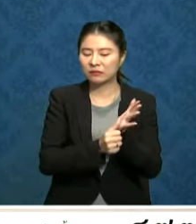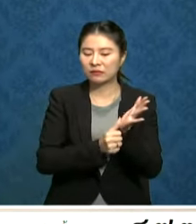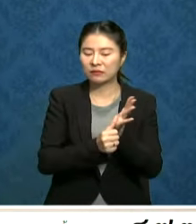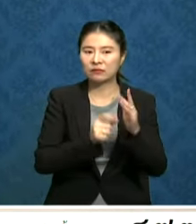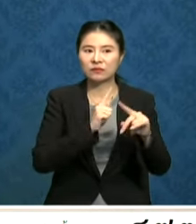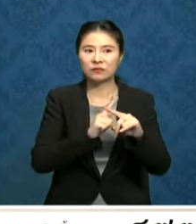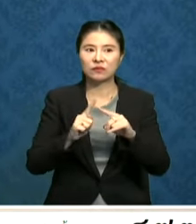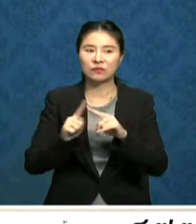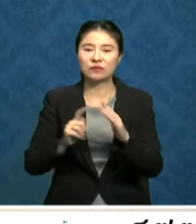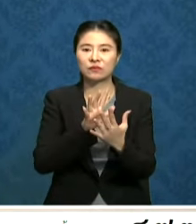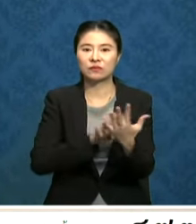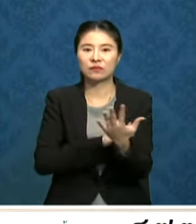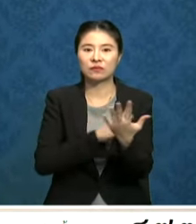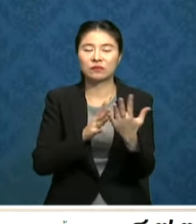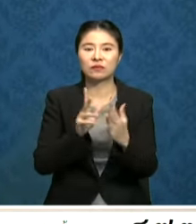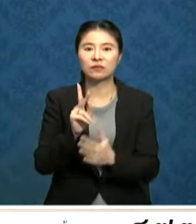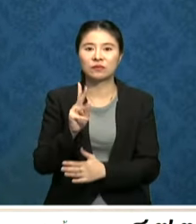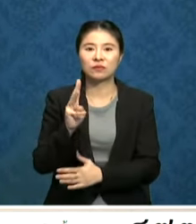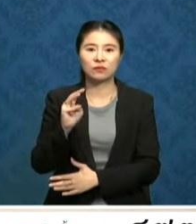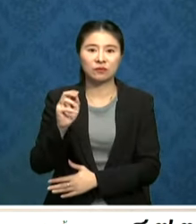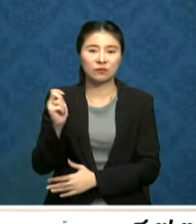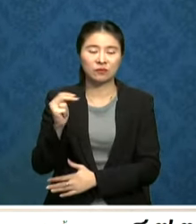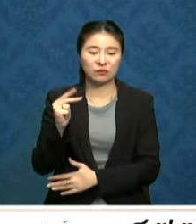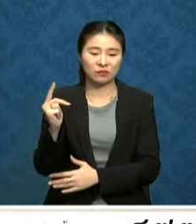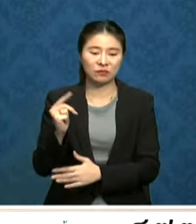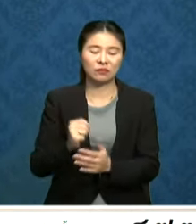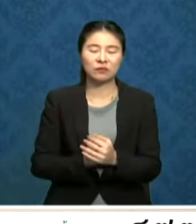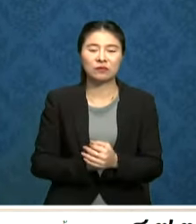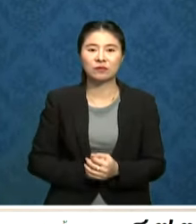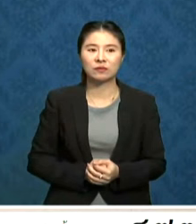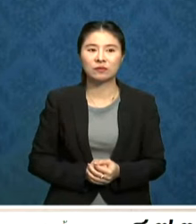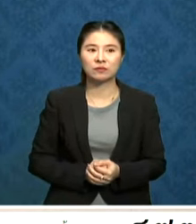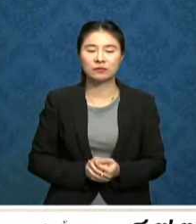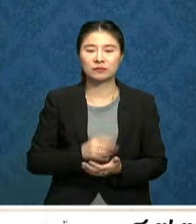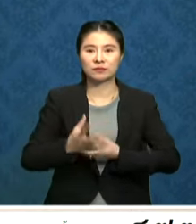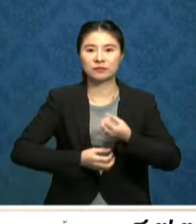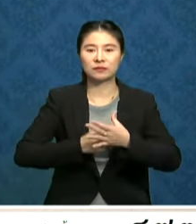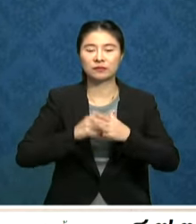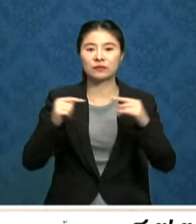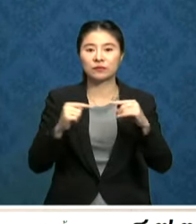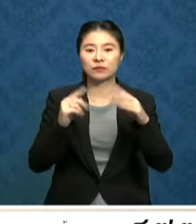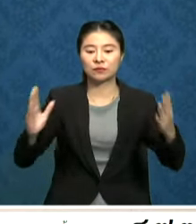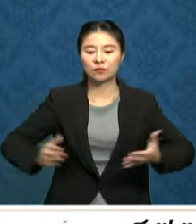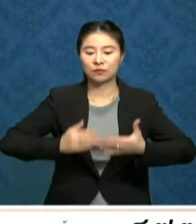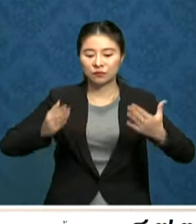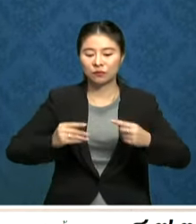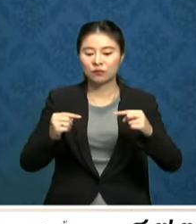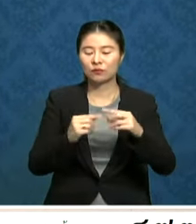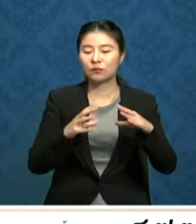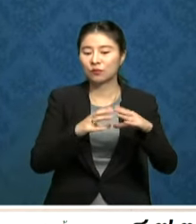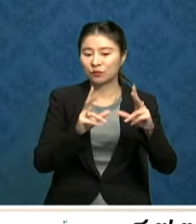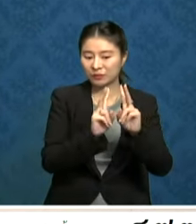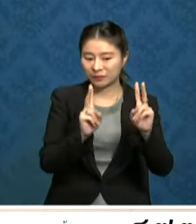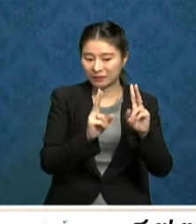กับร่างของกมธ.เสียงข้างมากในส่วนที่1ครับนั่นก็คือการอภิปรายสนับสนุนประเด็นที่กมธ.เสียงข้างมากเห็นตรงกับข้อเส